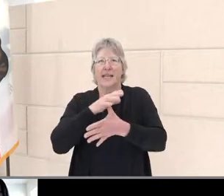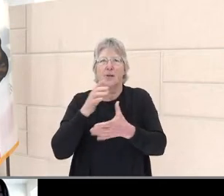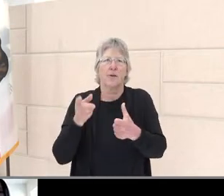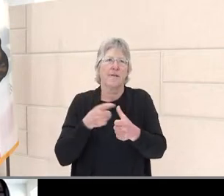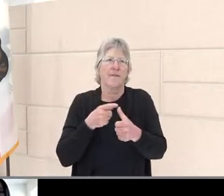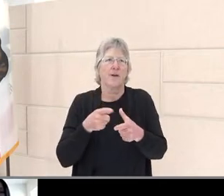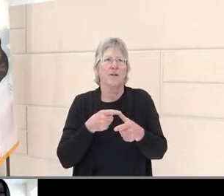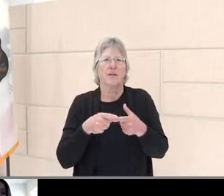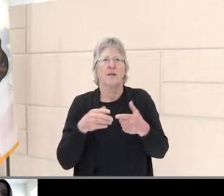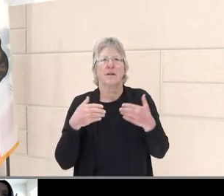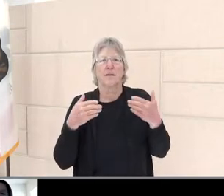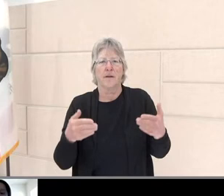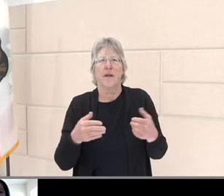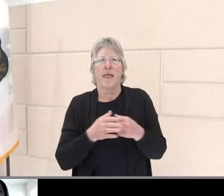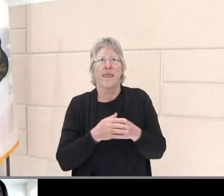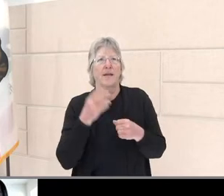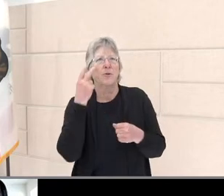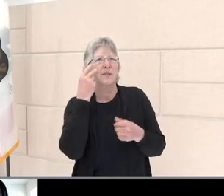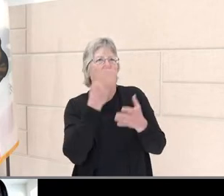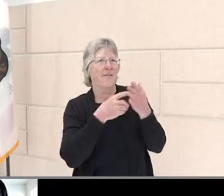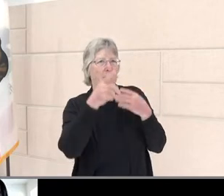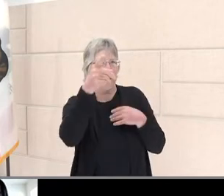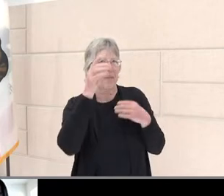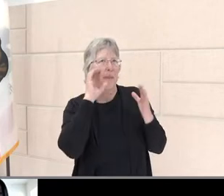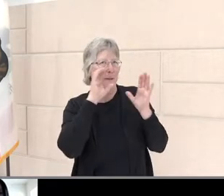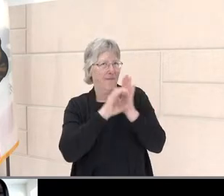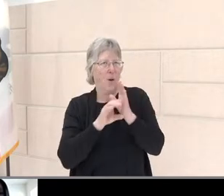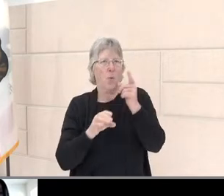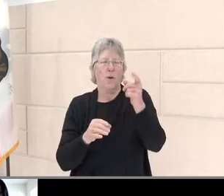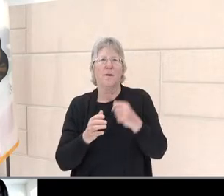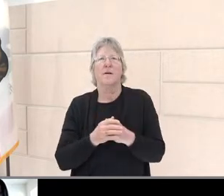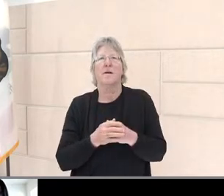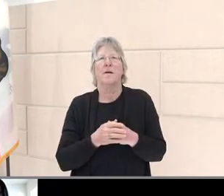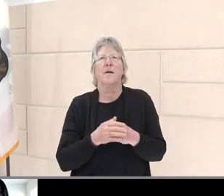ងក៏ស្វាគមន៍ដែរចំពោះសិស្សរៀនថ្នាក់ទី12ត្រឡប់ចូលរៀនវិញ